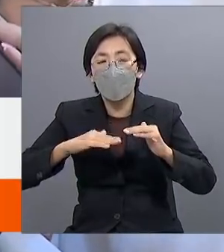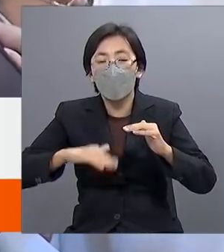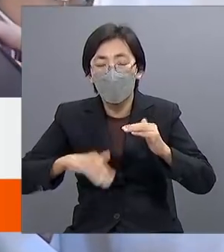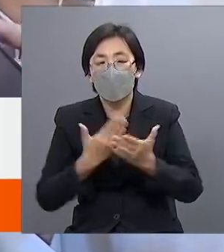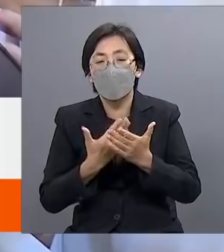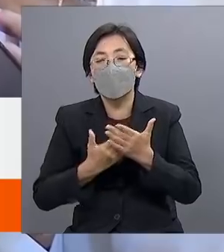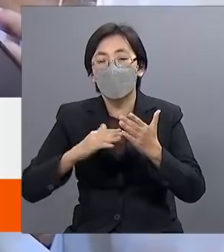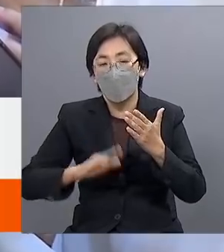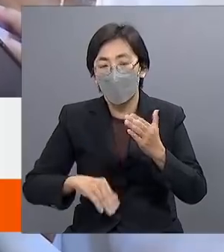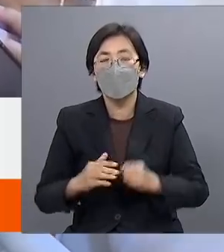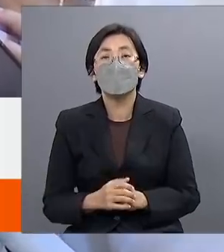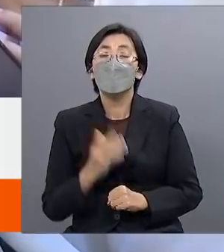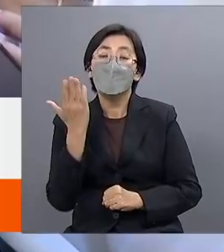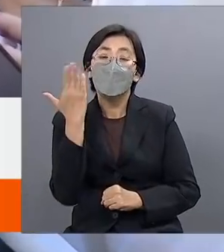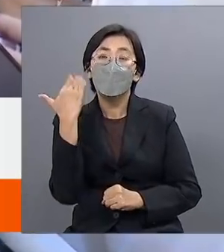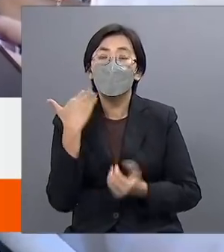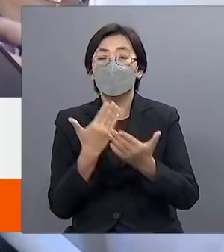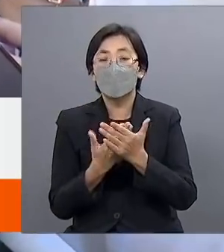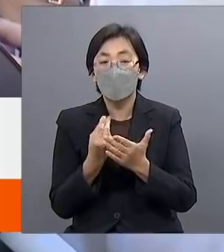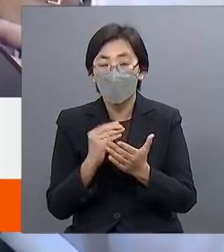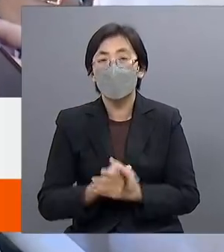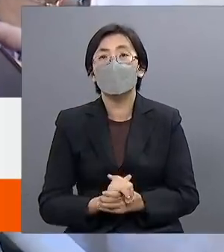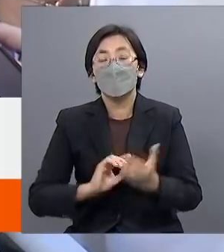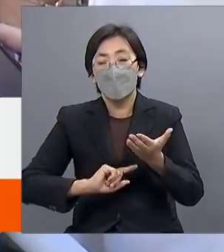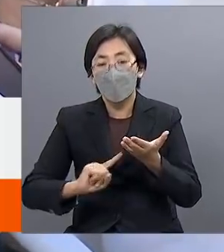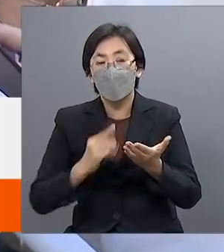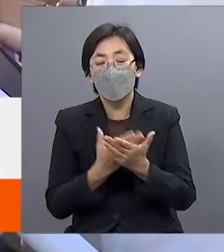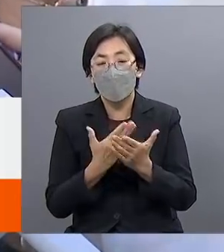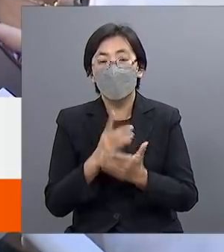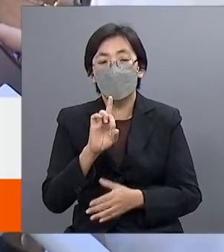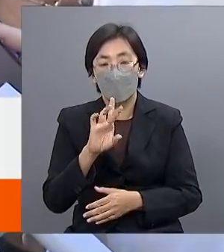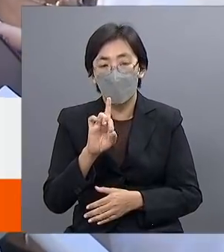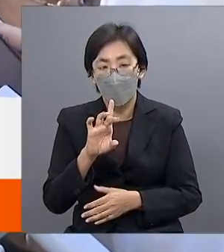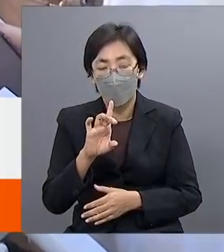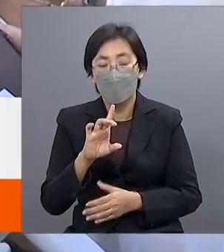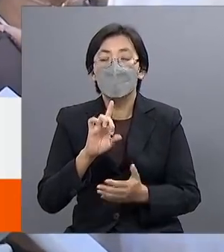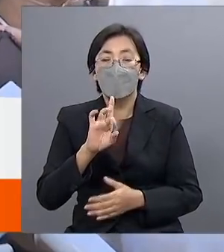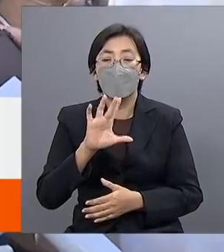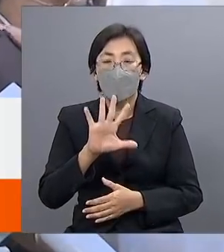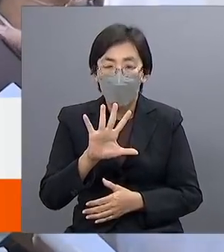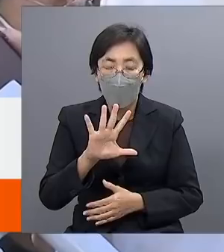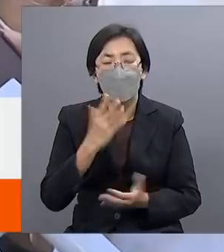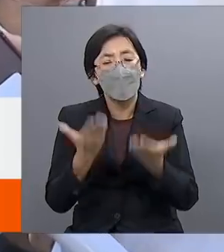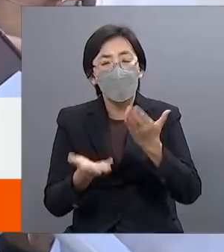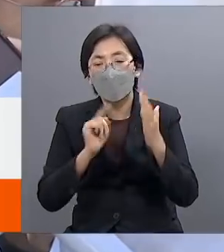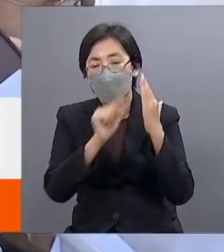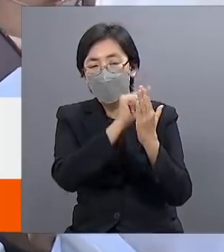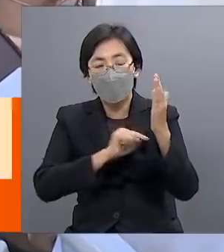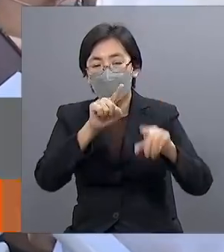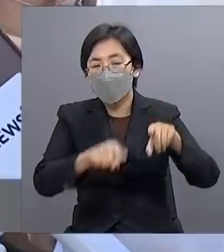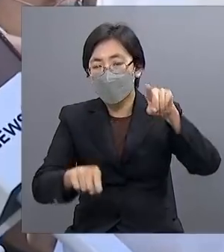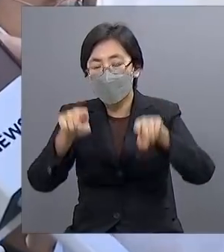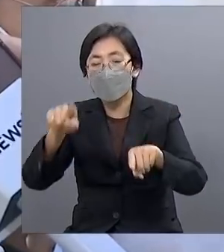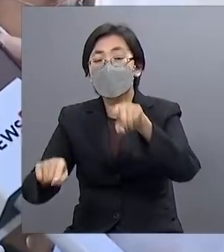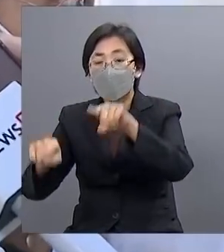มื่อวานนี้ก็อยู่ที่ประมาณ100บาทนะครับ105บาทแล้วแต่พื้นที่นะครับแต่ตอนนี้ก็ทราบว่ามีราคา